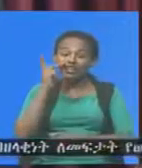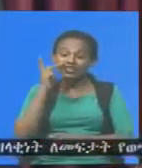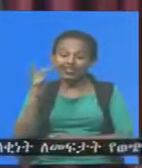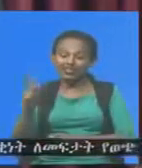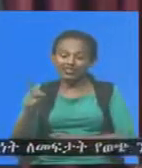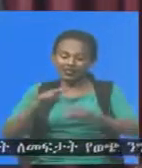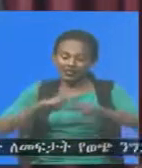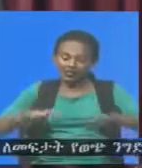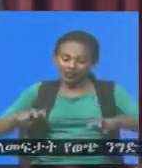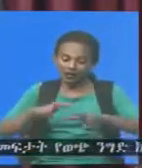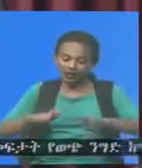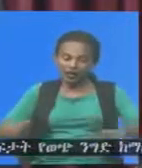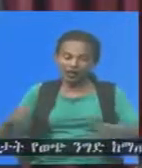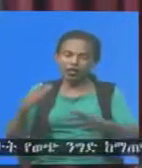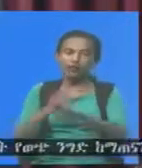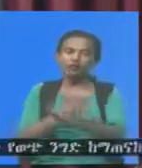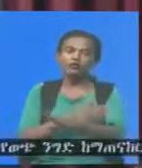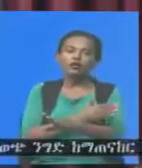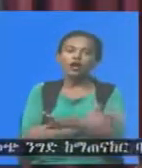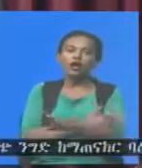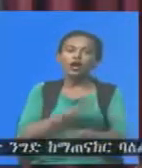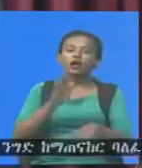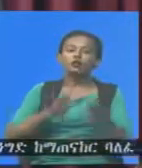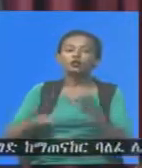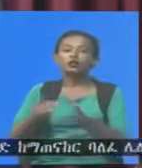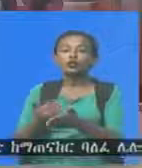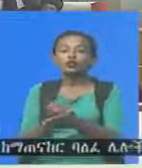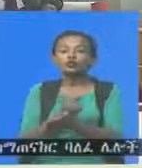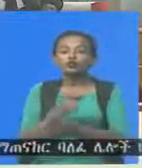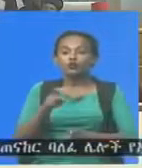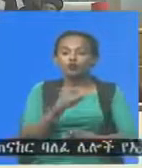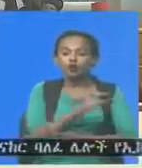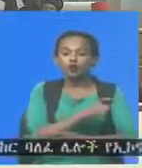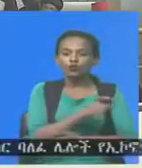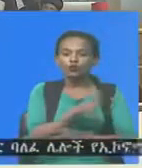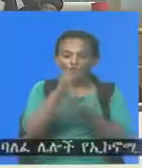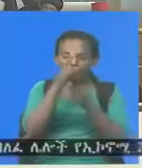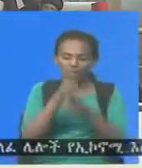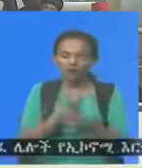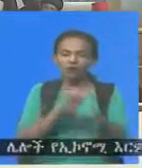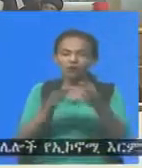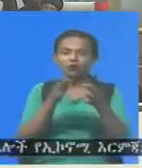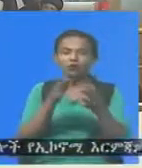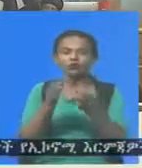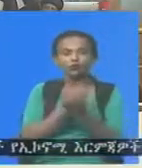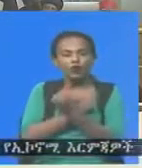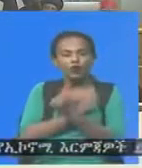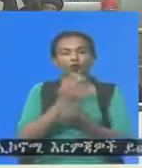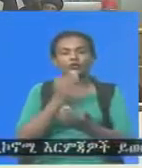እያጠናን የማስተካከያ እርምጃ የምንወስድ መሆኑን በማክበር ለመግለጽ ወዳለሁ። አመሰግናለሁ።